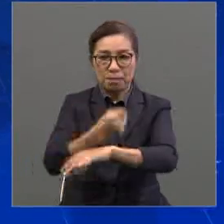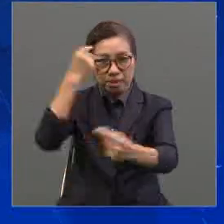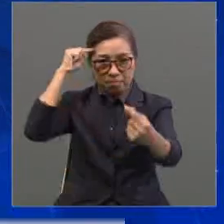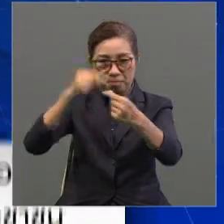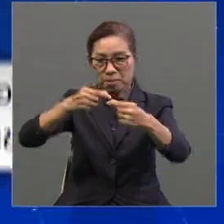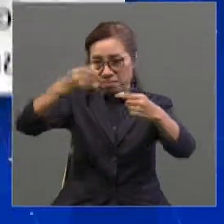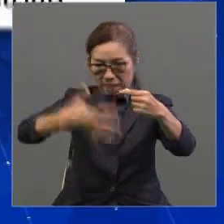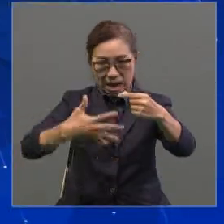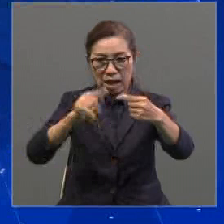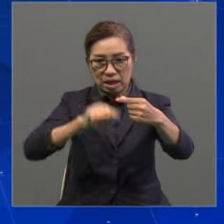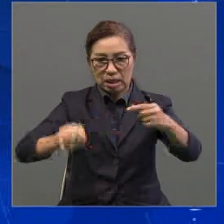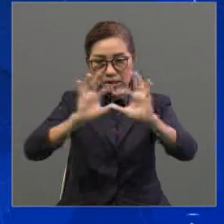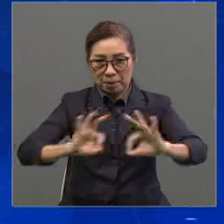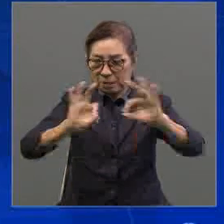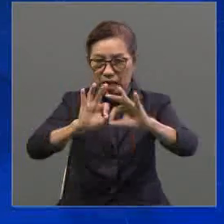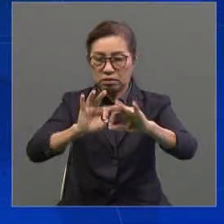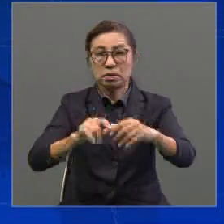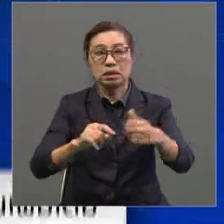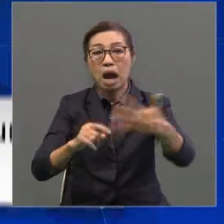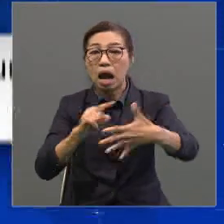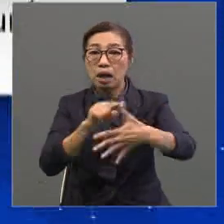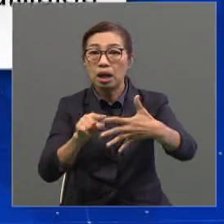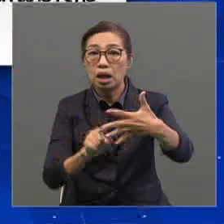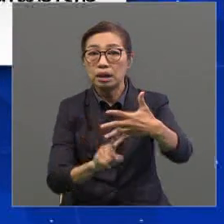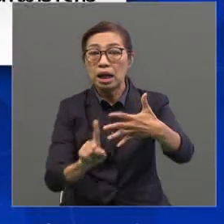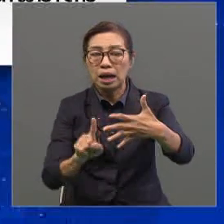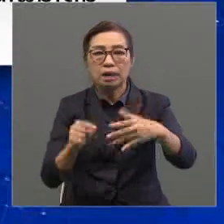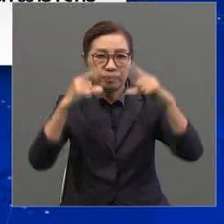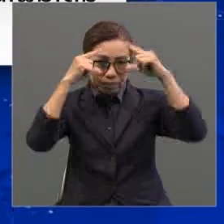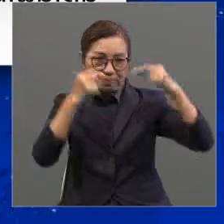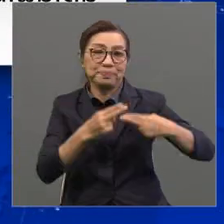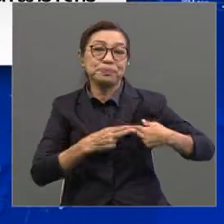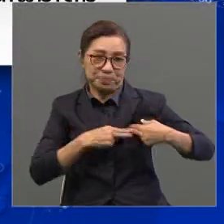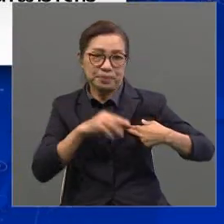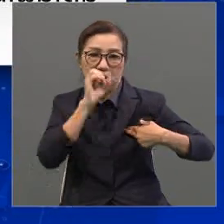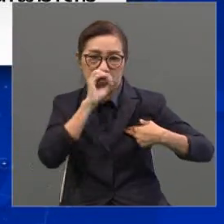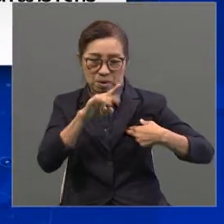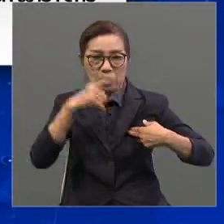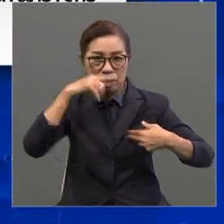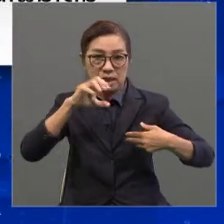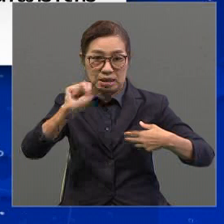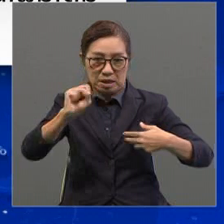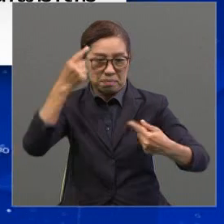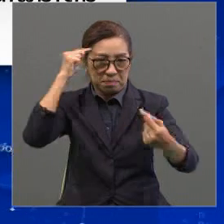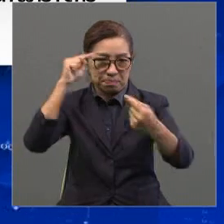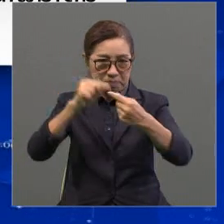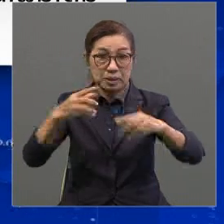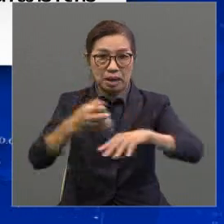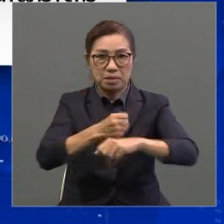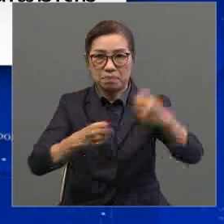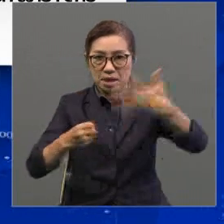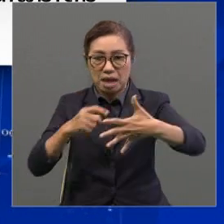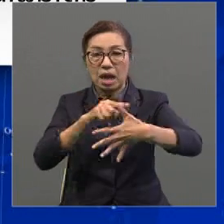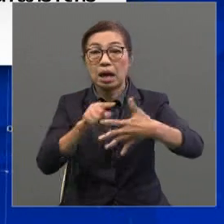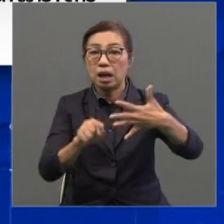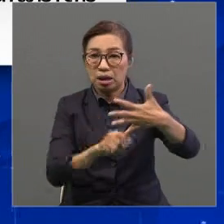5จุดยืนทางการเมืองของไทยสร้างไทยโดยคุณหญิงสุดารัตน์เกยุราพันธุ์นะครับที่ประชุมกรรมการบริหาร